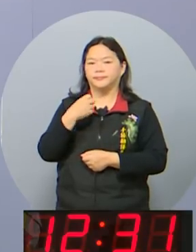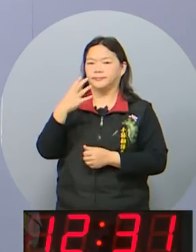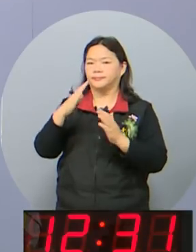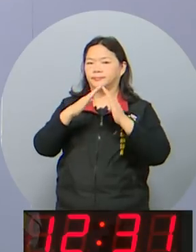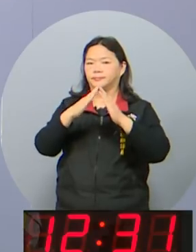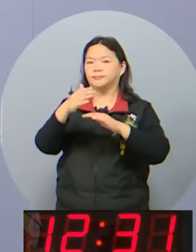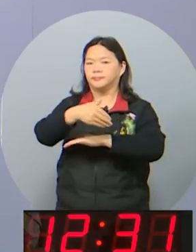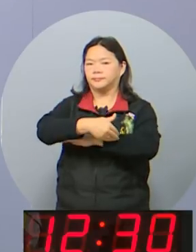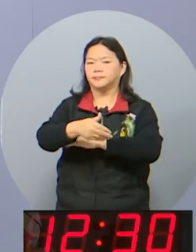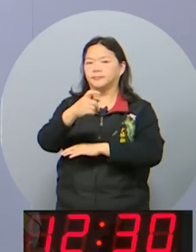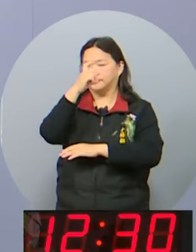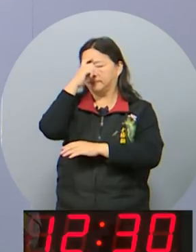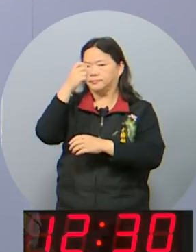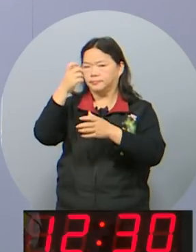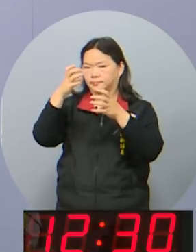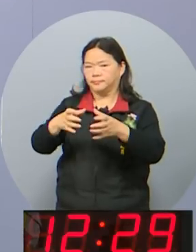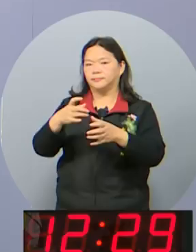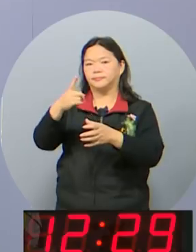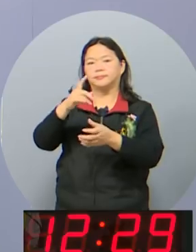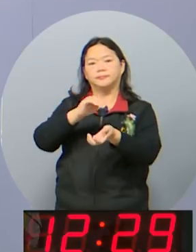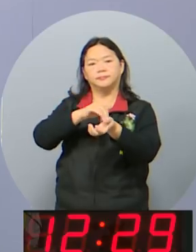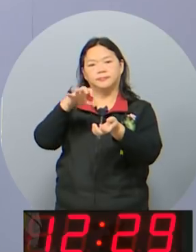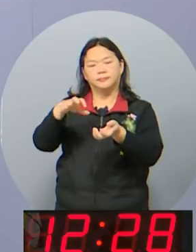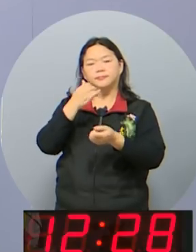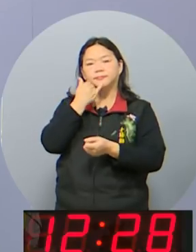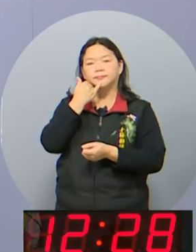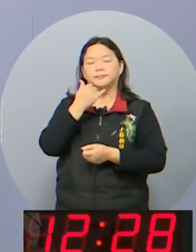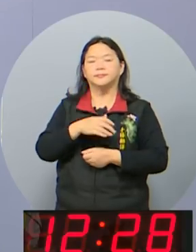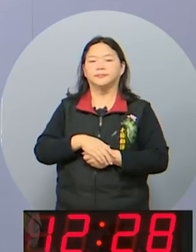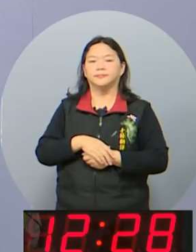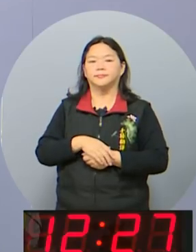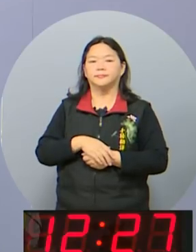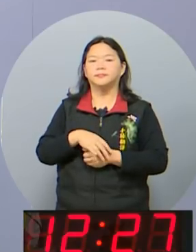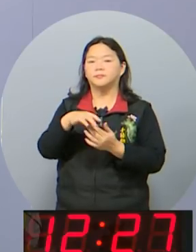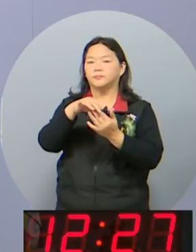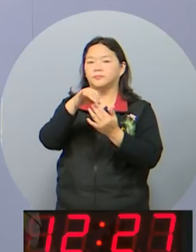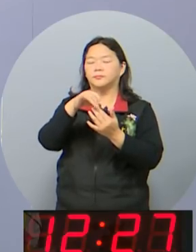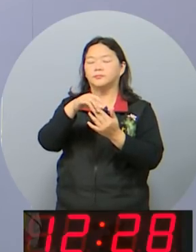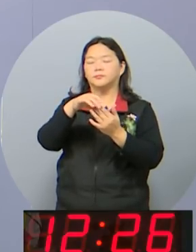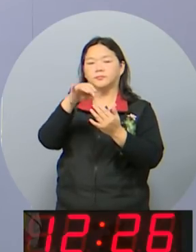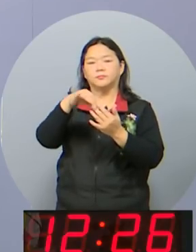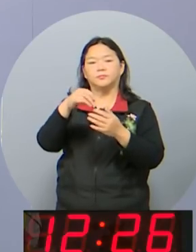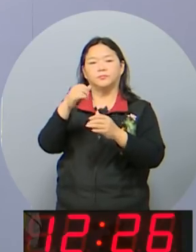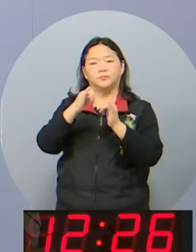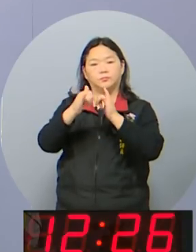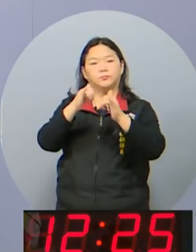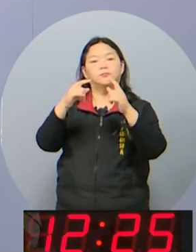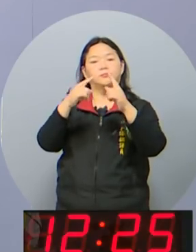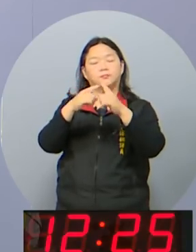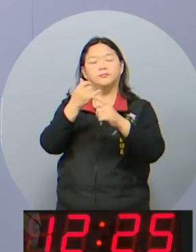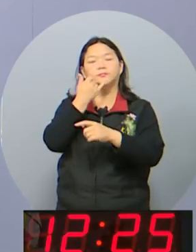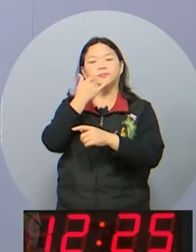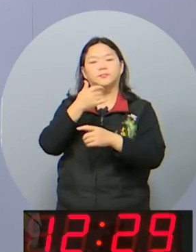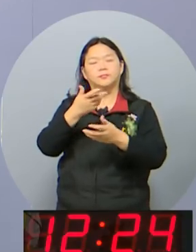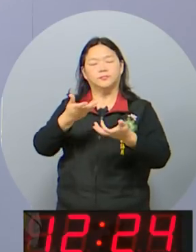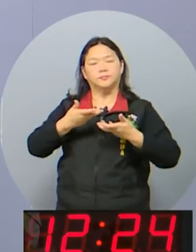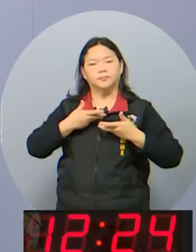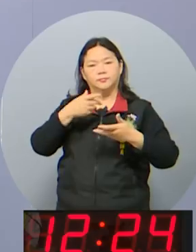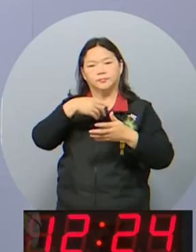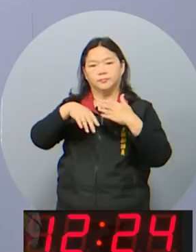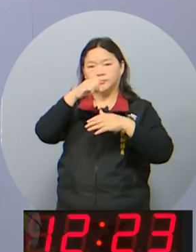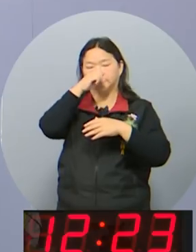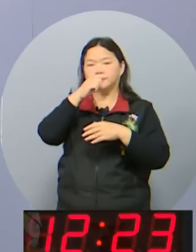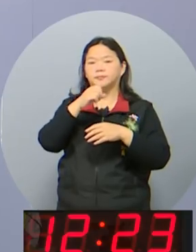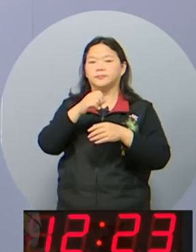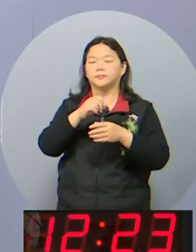医院，让我们大家可以，让我们全区内居民可以获得更好的医疗资源以外，也可以让我们